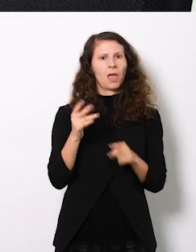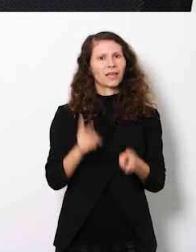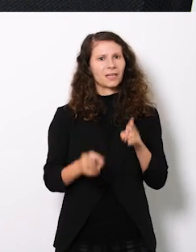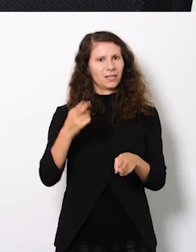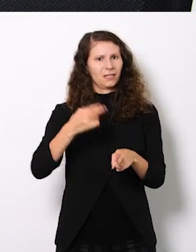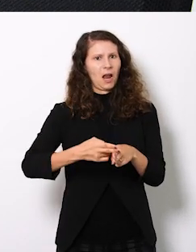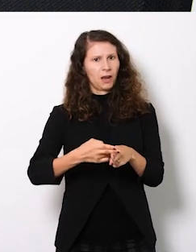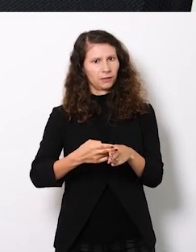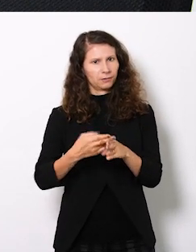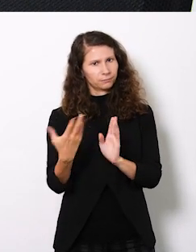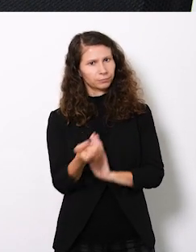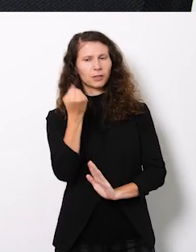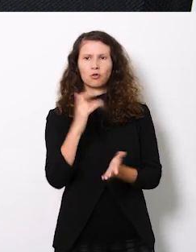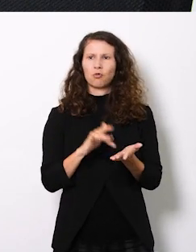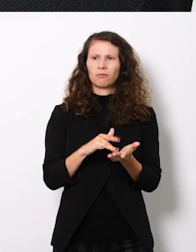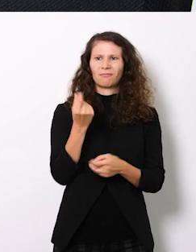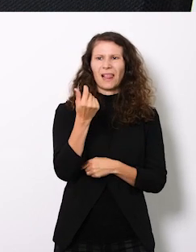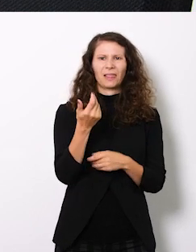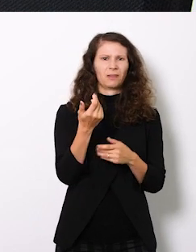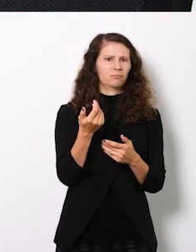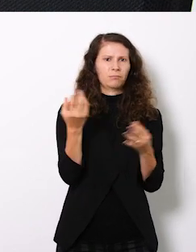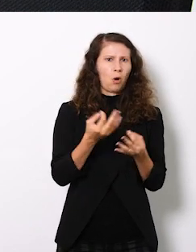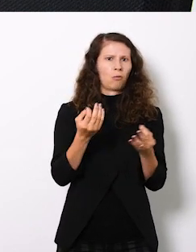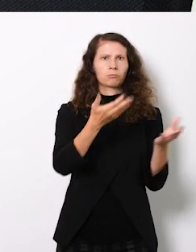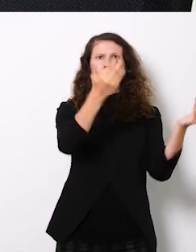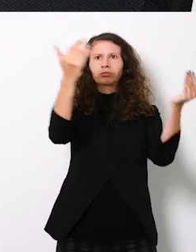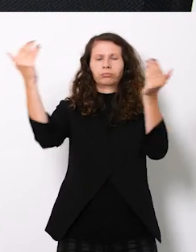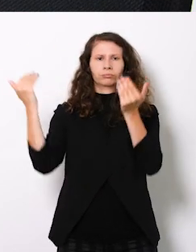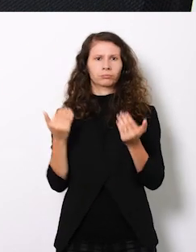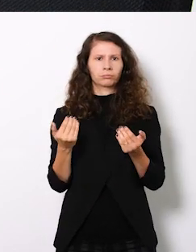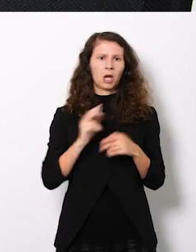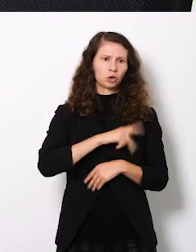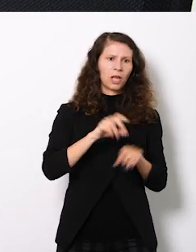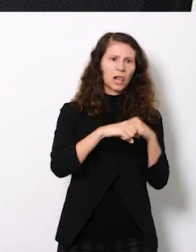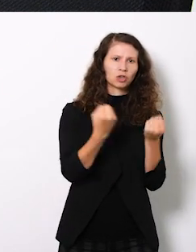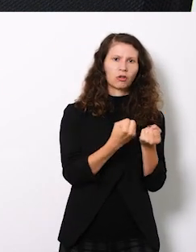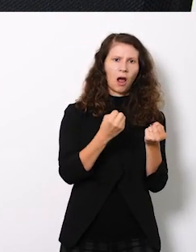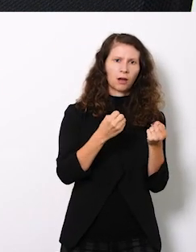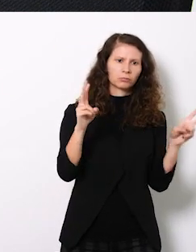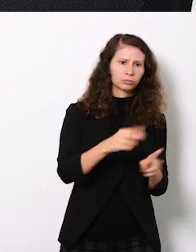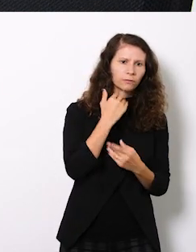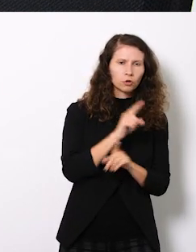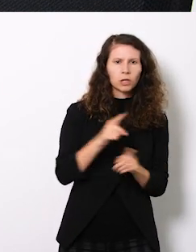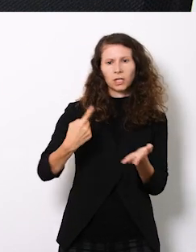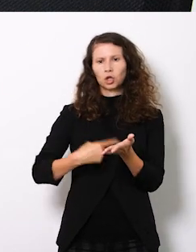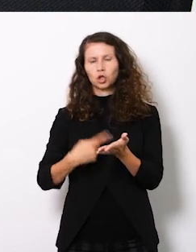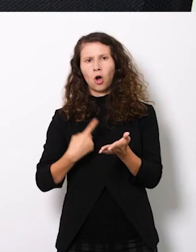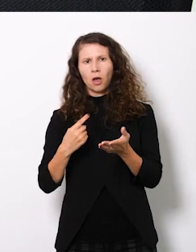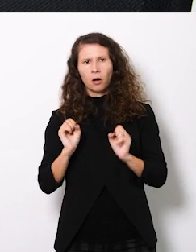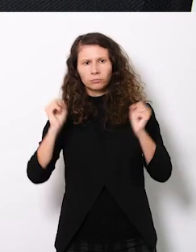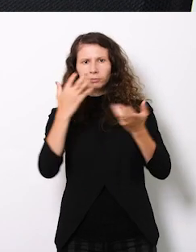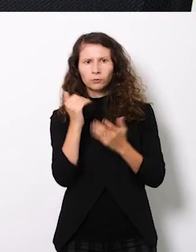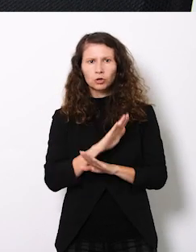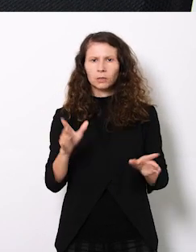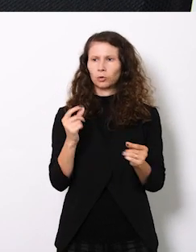Gerechtigkeit noch mal ein Stück weit geschaffen wird, weil irgendwann muss das Geld ja kommen. Und wenn man nicht am Sozialstaat kürzen will, keine Steuern erheben oder wieder anwenden will, irgendwoher